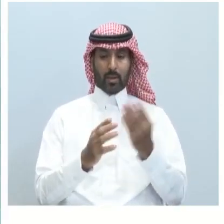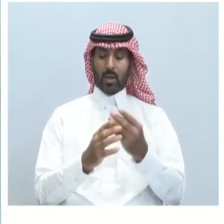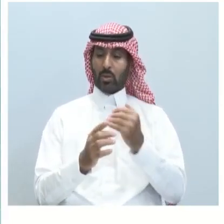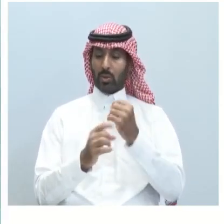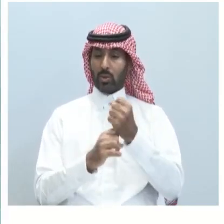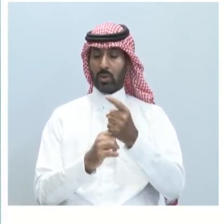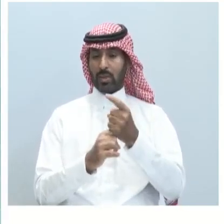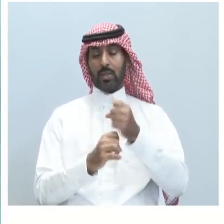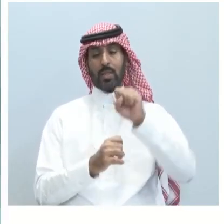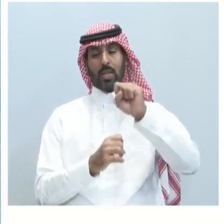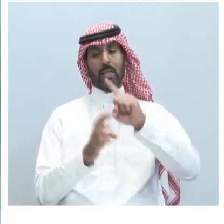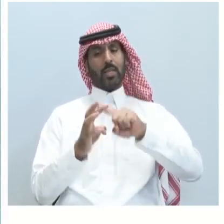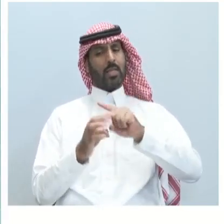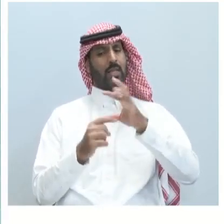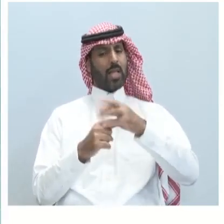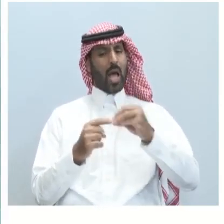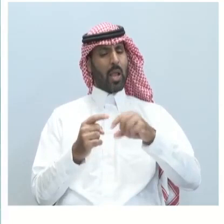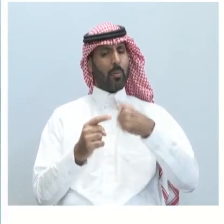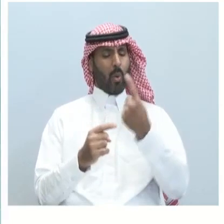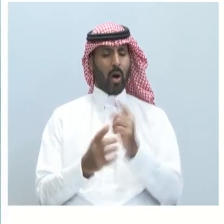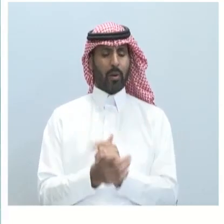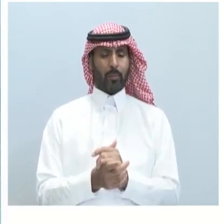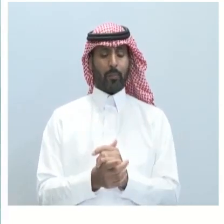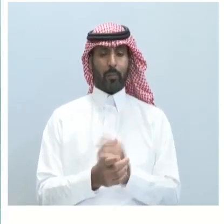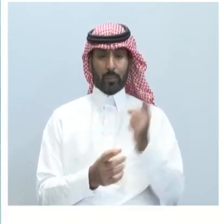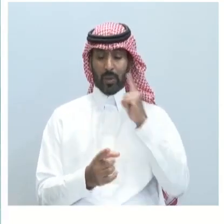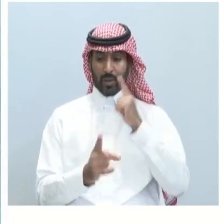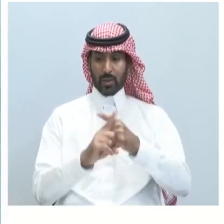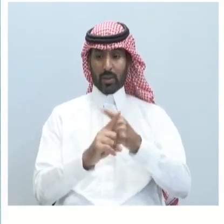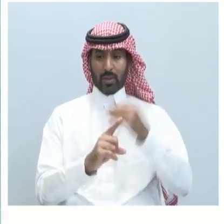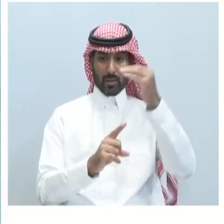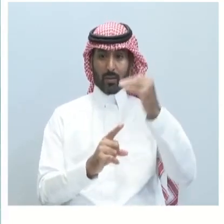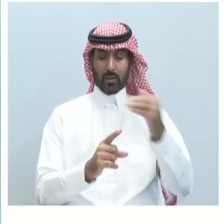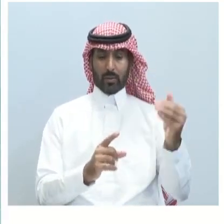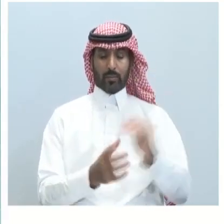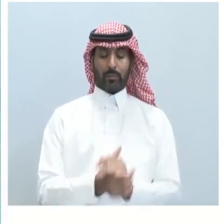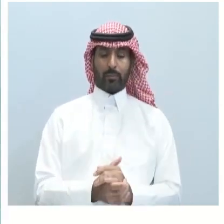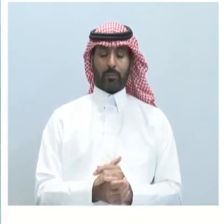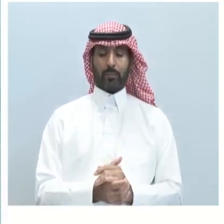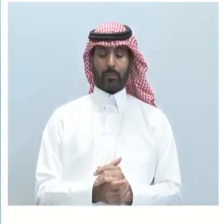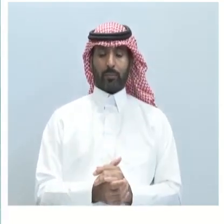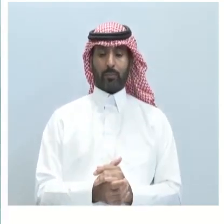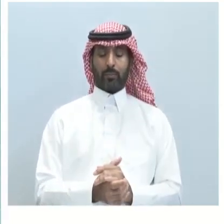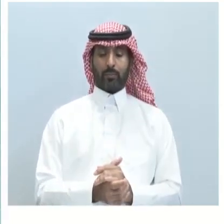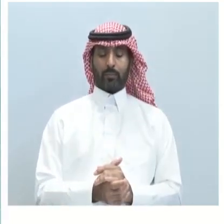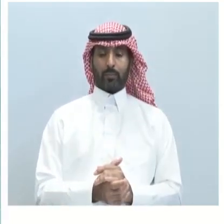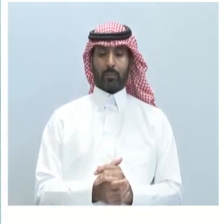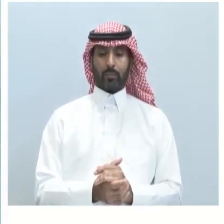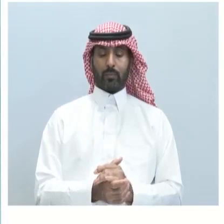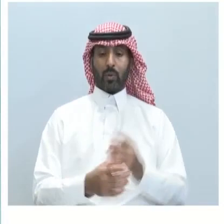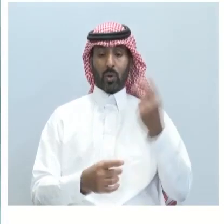الهيدروكسيد اذا ايون الهيدروكسيد عندي هنا واحد ضرب عشره اس سالب واحد طيب ايون الهيدروجين كم عندي هنا في